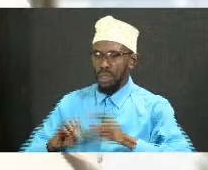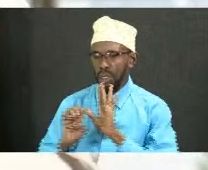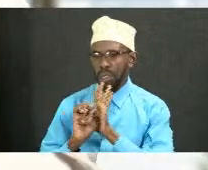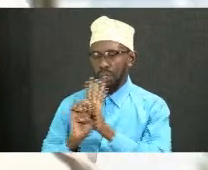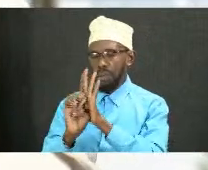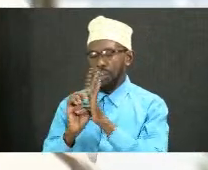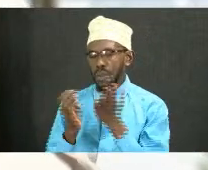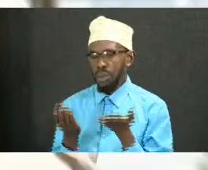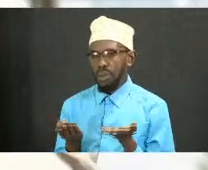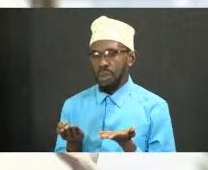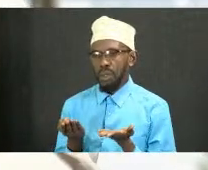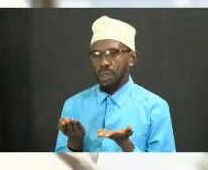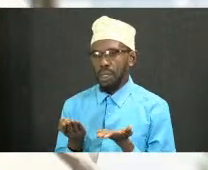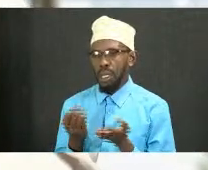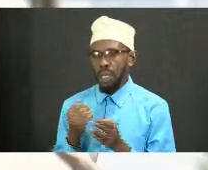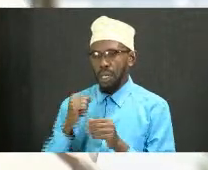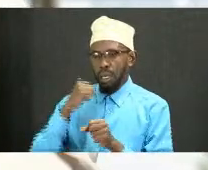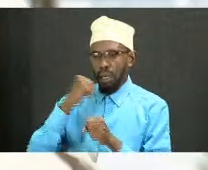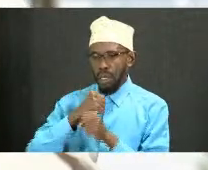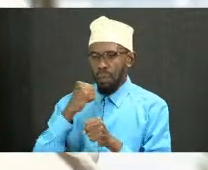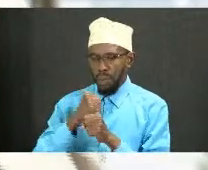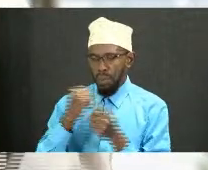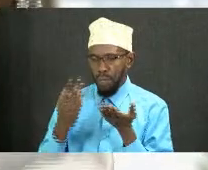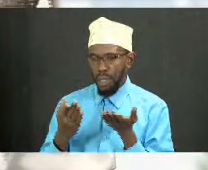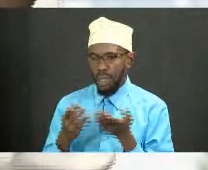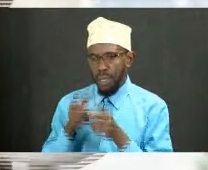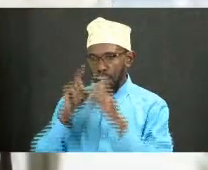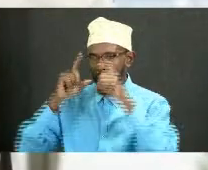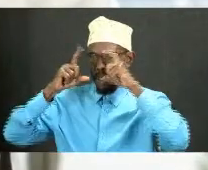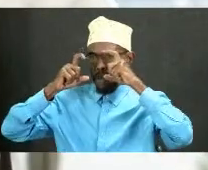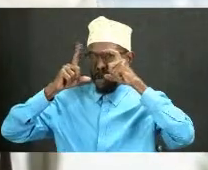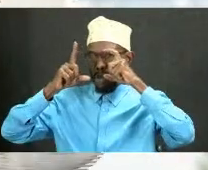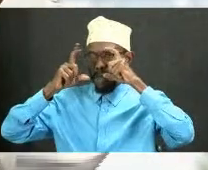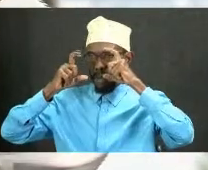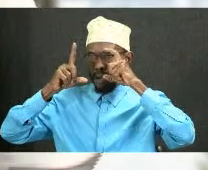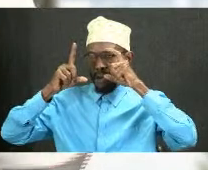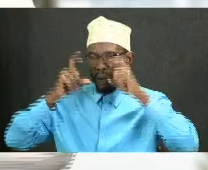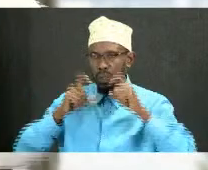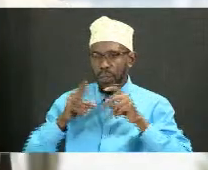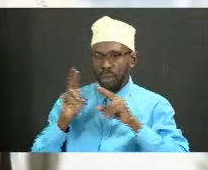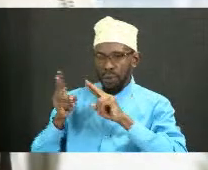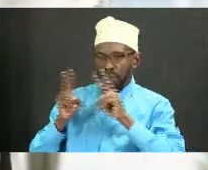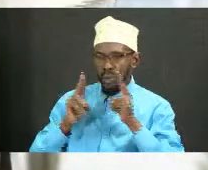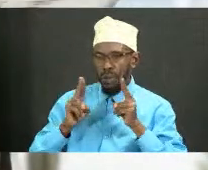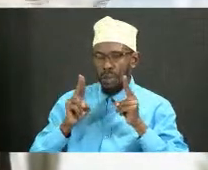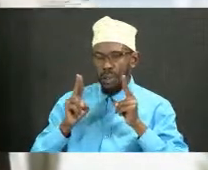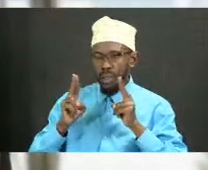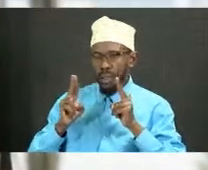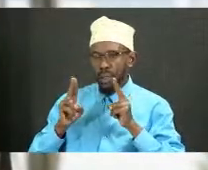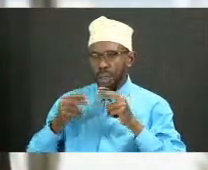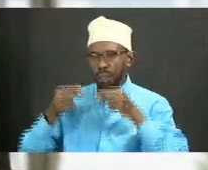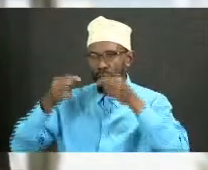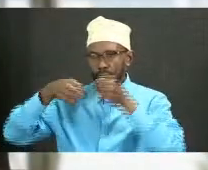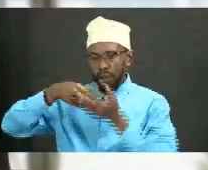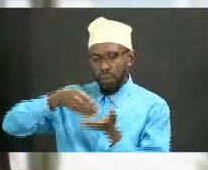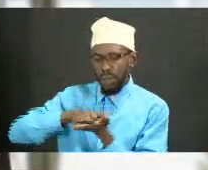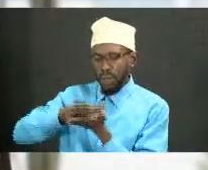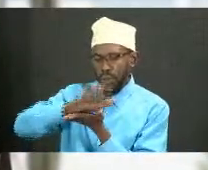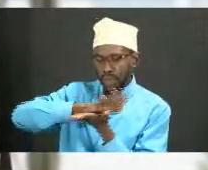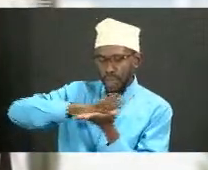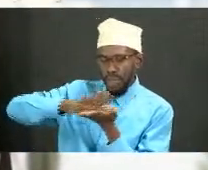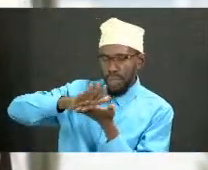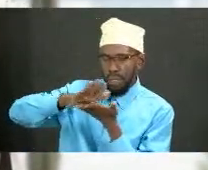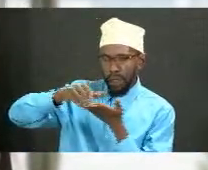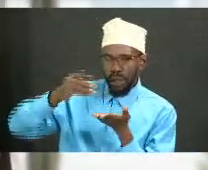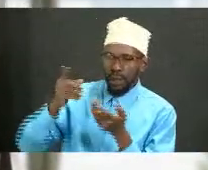mfano kampuni kama za kamera za kawaida, zile zikipiga picha, sijui utakwenda utapata negative, utakwenda